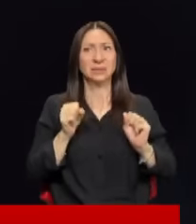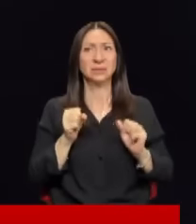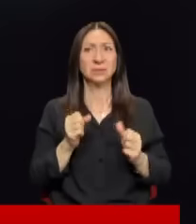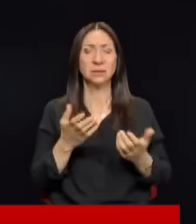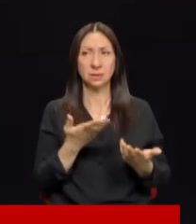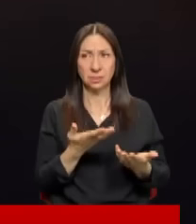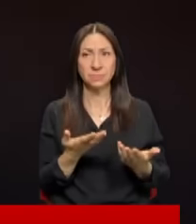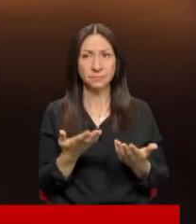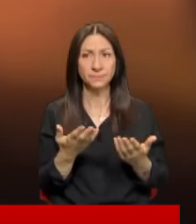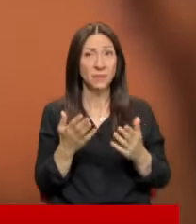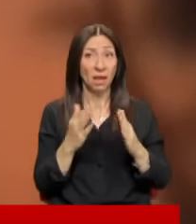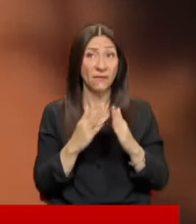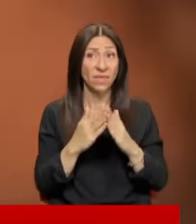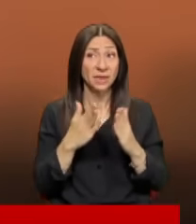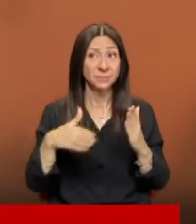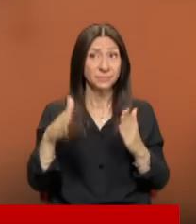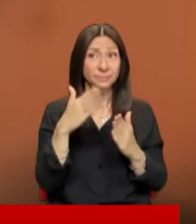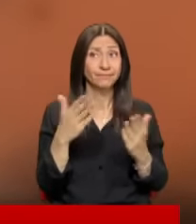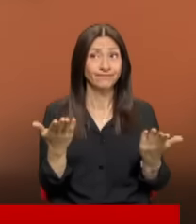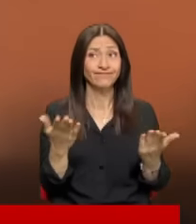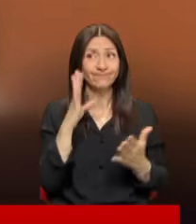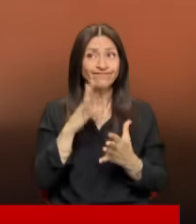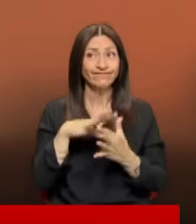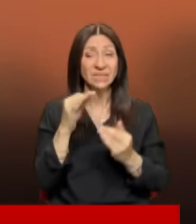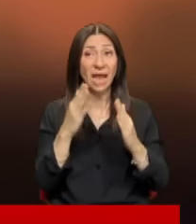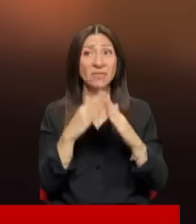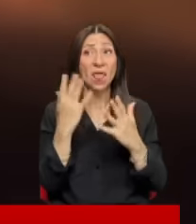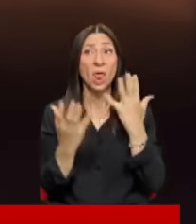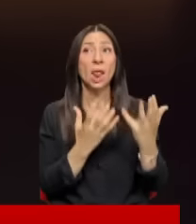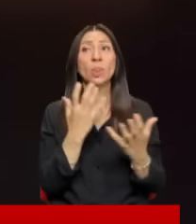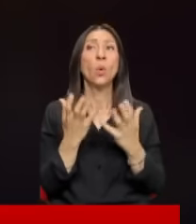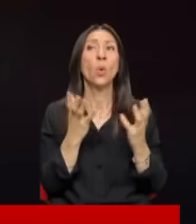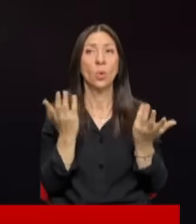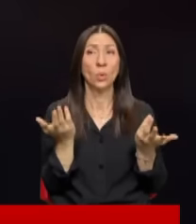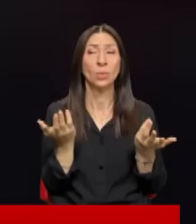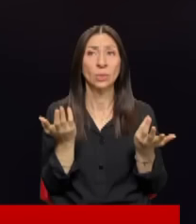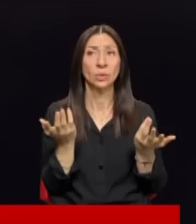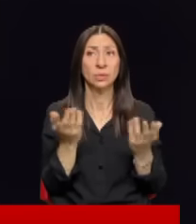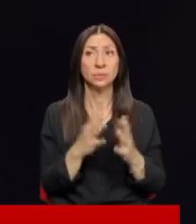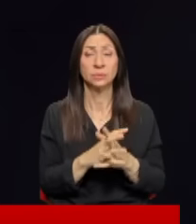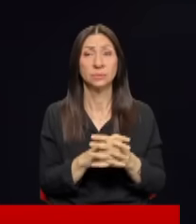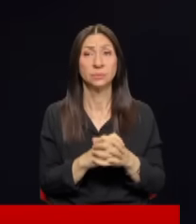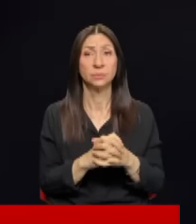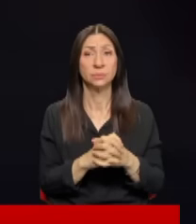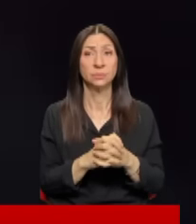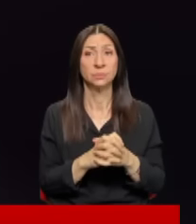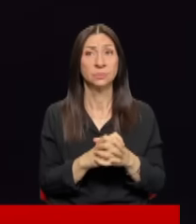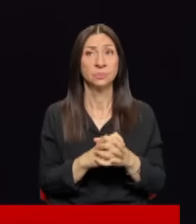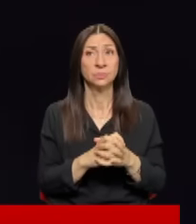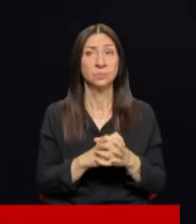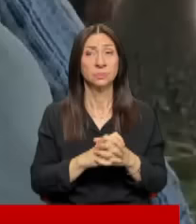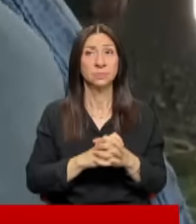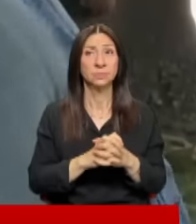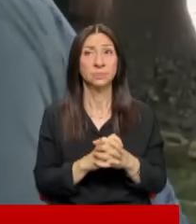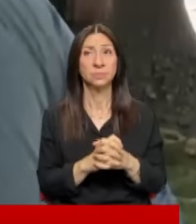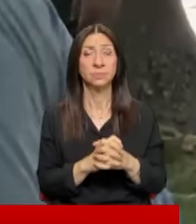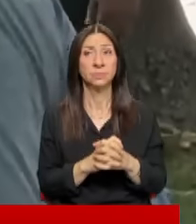Ortam gergin. Tabii evler, insanların evleri şu anda yangın